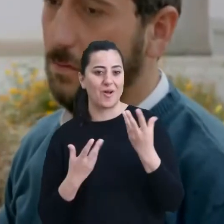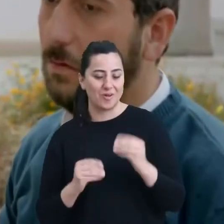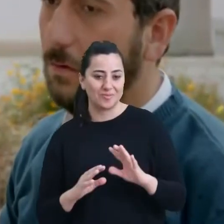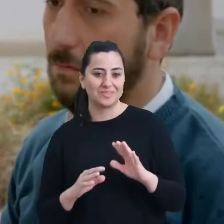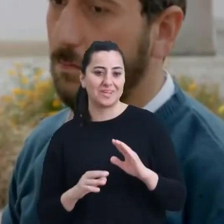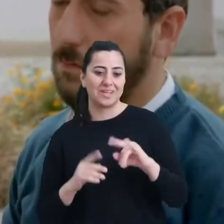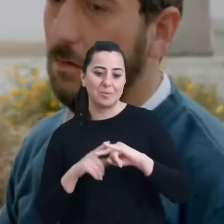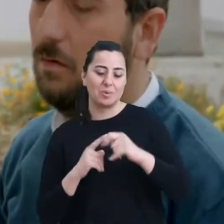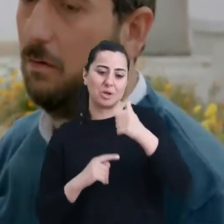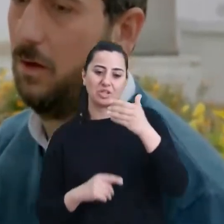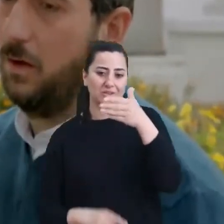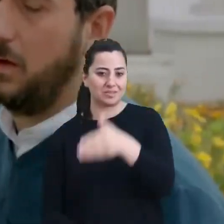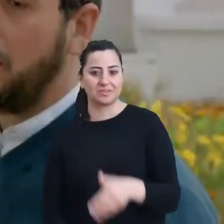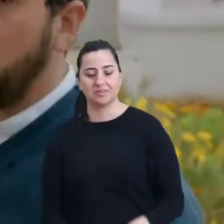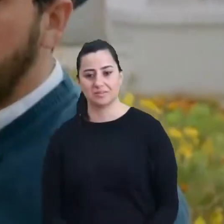ilmi başkana git.